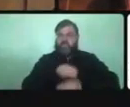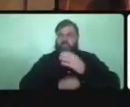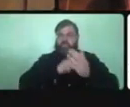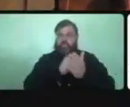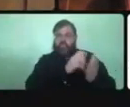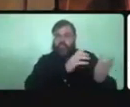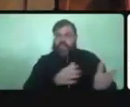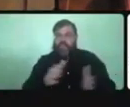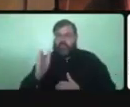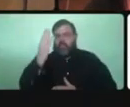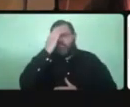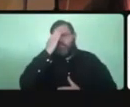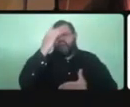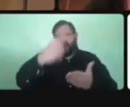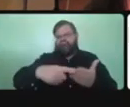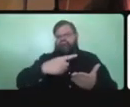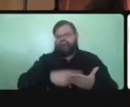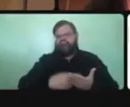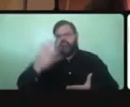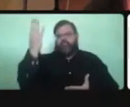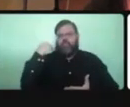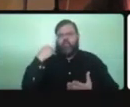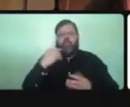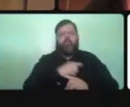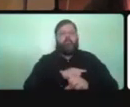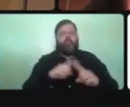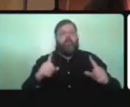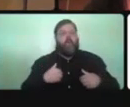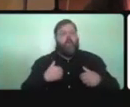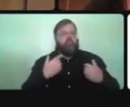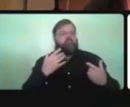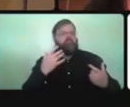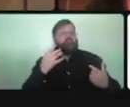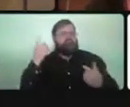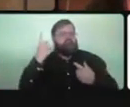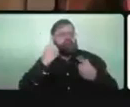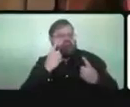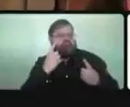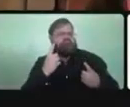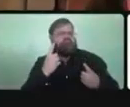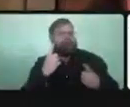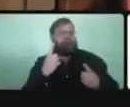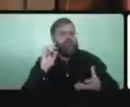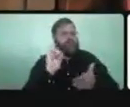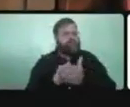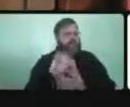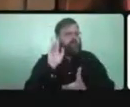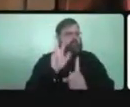je kuangusha jengo hili ni mpango wa muda mrefu